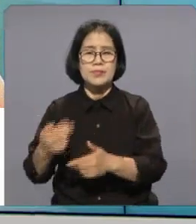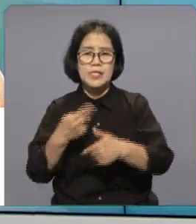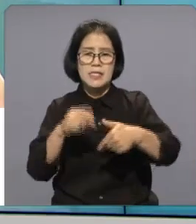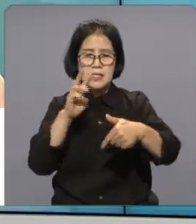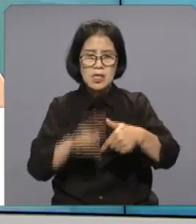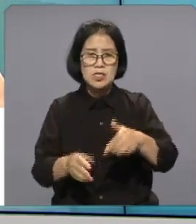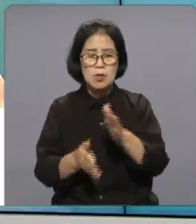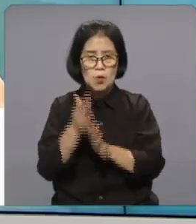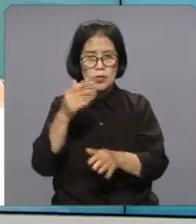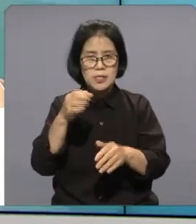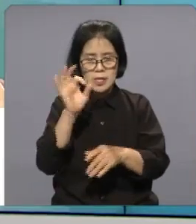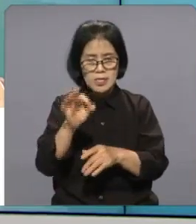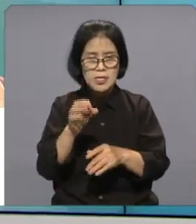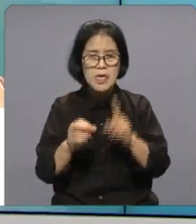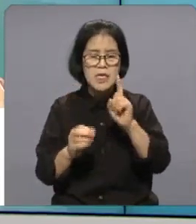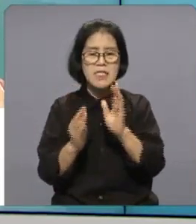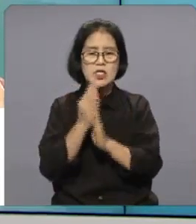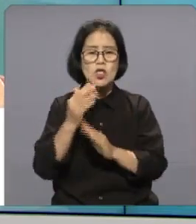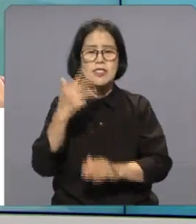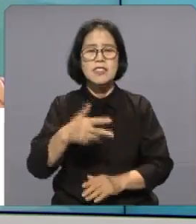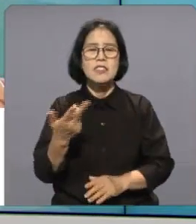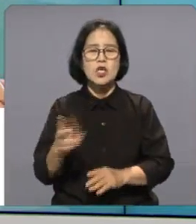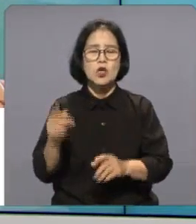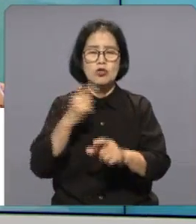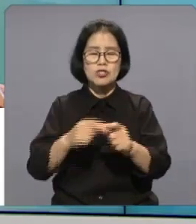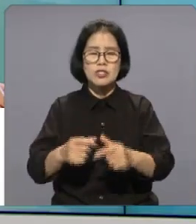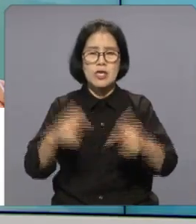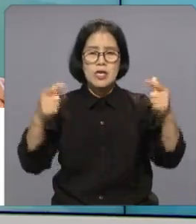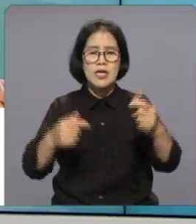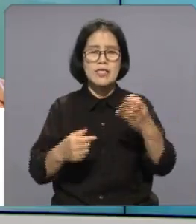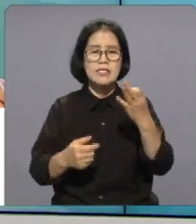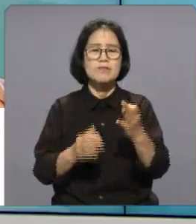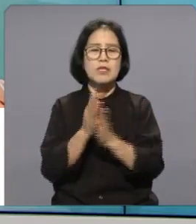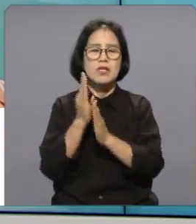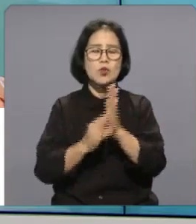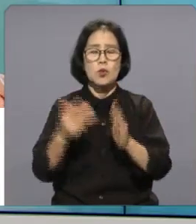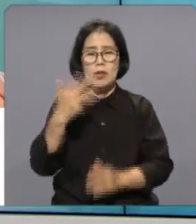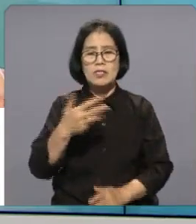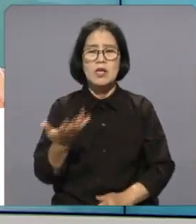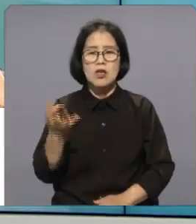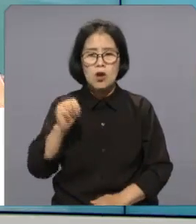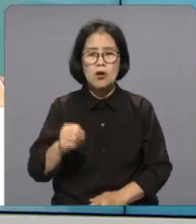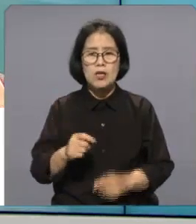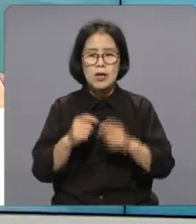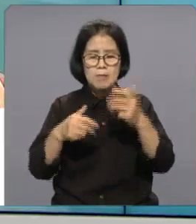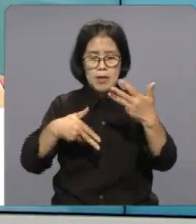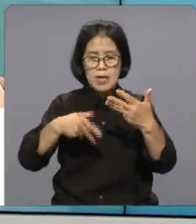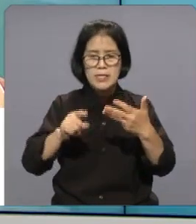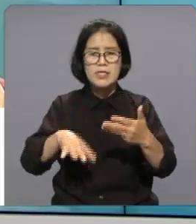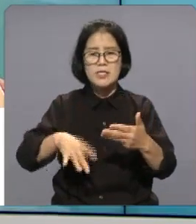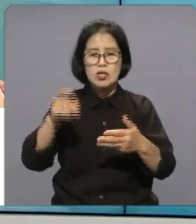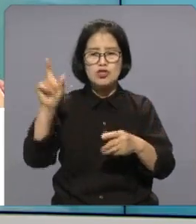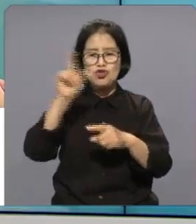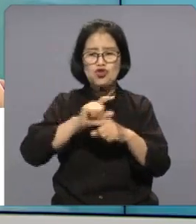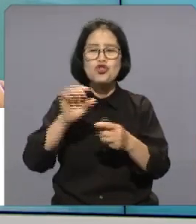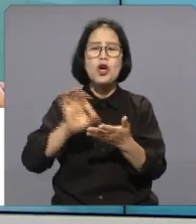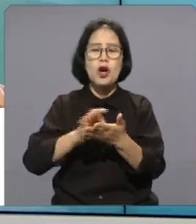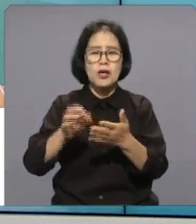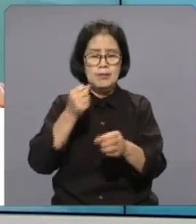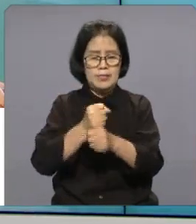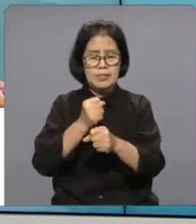인천시가 본 예산에서 1조 7천억을 증액한 14조 8천여억 원의 민선 8기 첫 추경안을